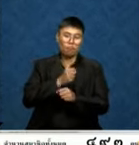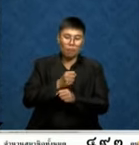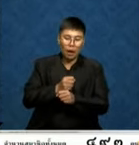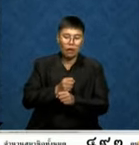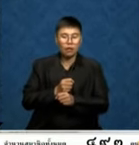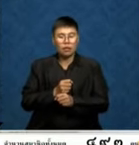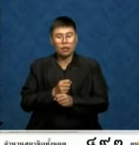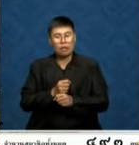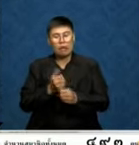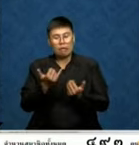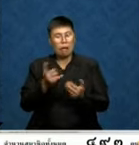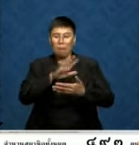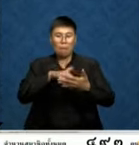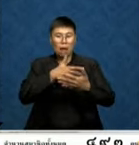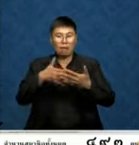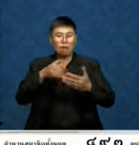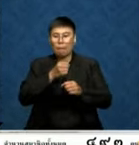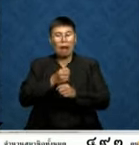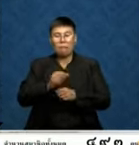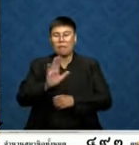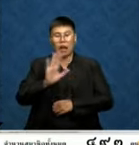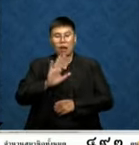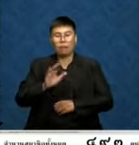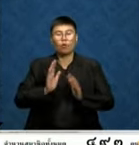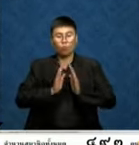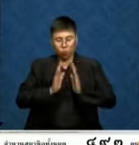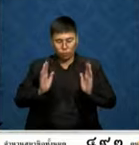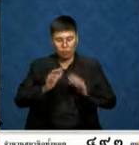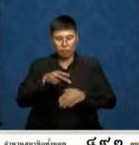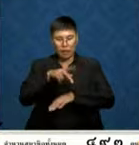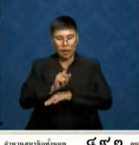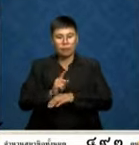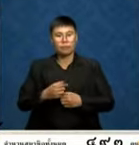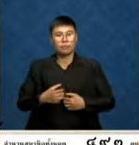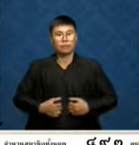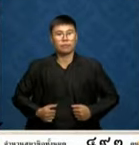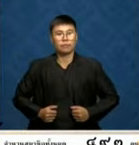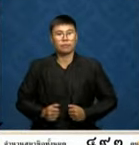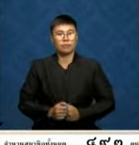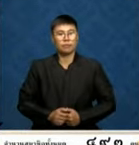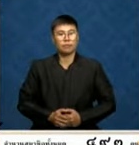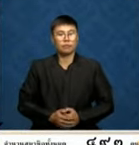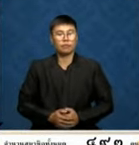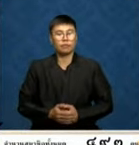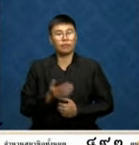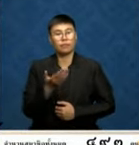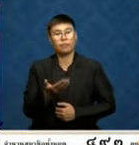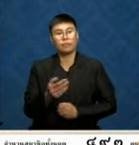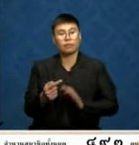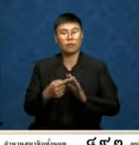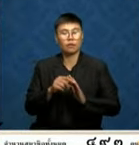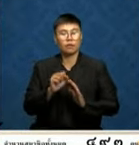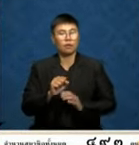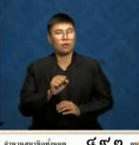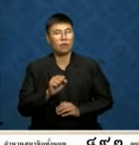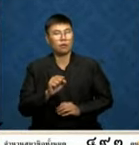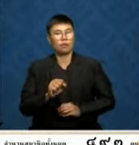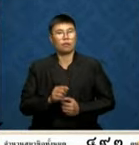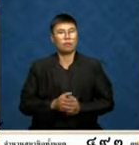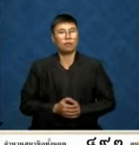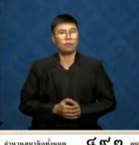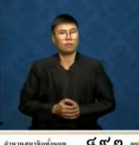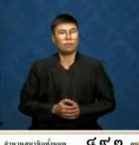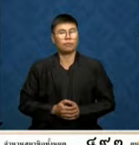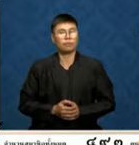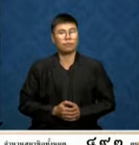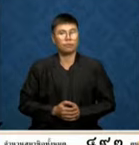ย่างนี้ไม่เรียกว่าแผนดำเนินงานครับขอบคุณครับท่านประธานครับ ต่อไปก็เชิญคุณเลิศฮิรันเลิศอุ